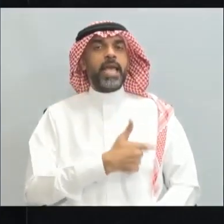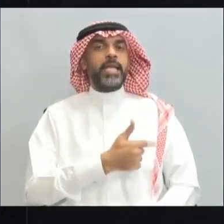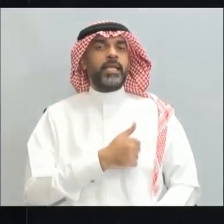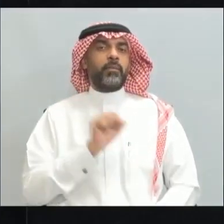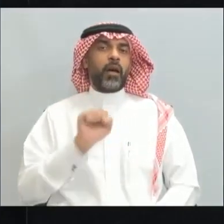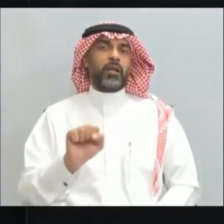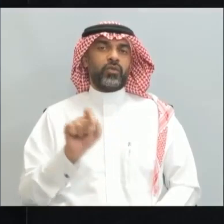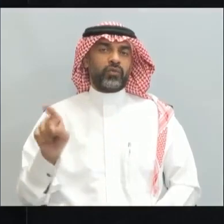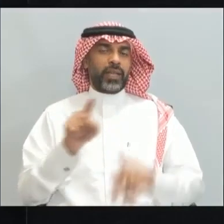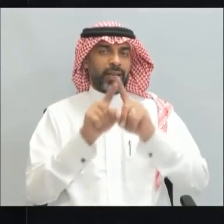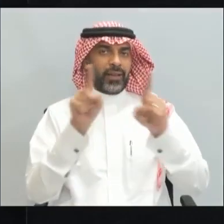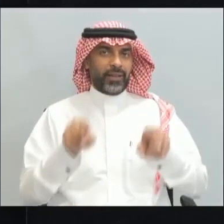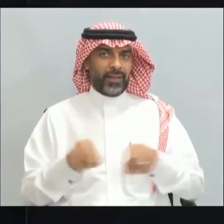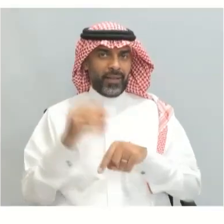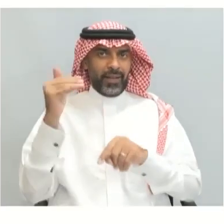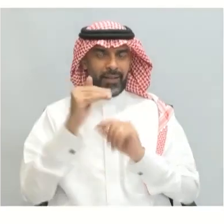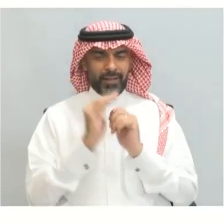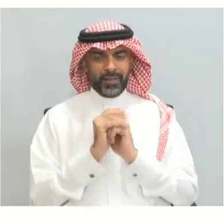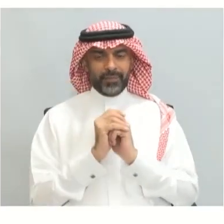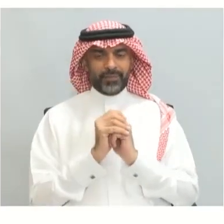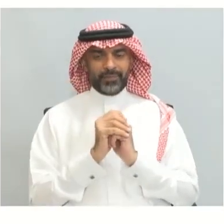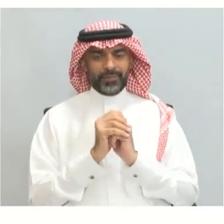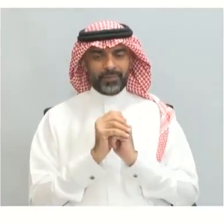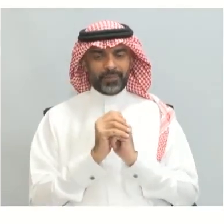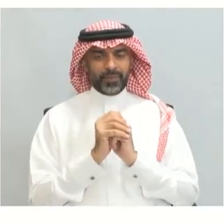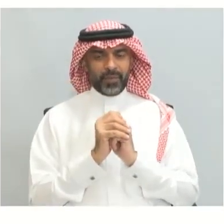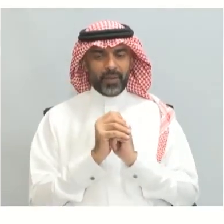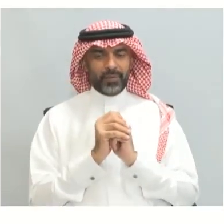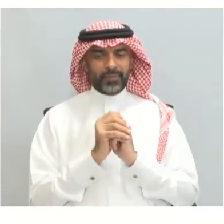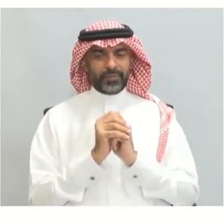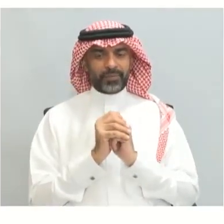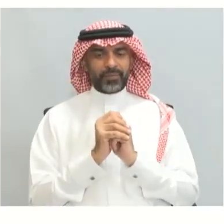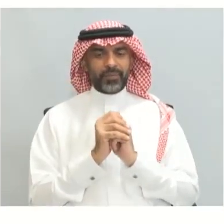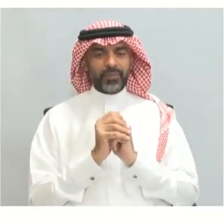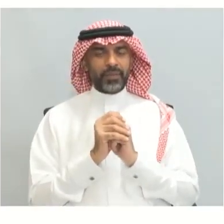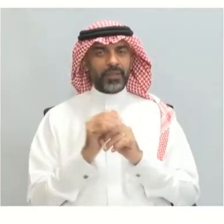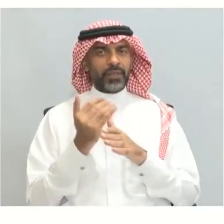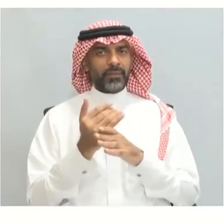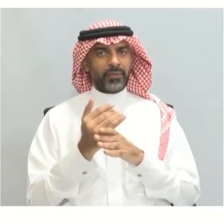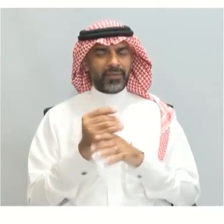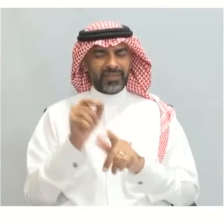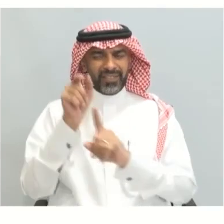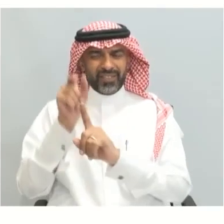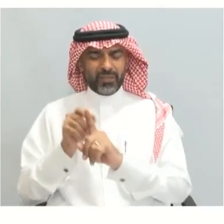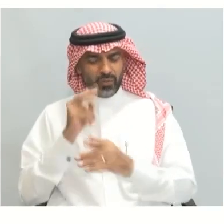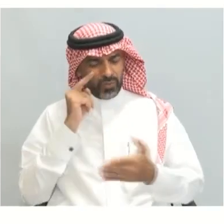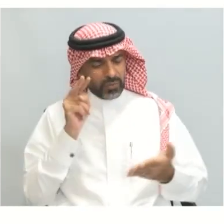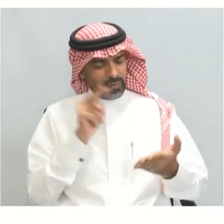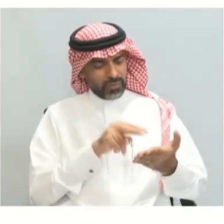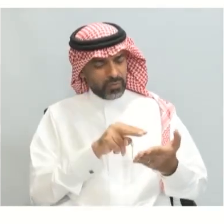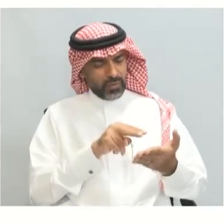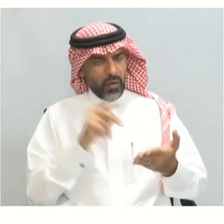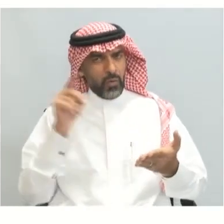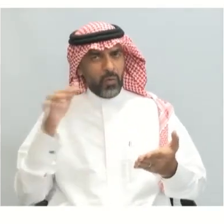يميزها عن غيرها من الخرائط حيث يسهل على القارئ معرفه